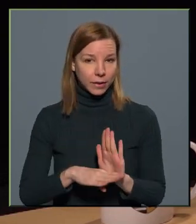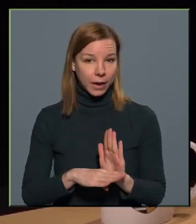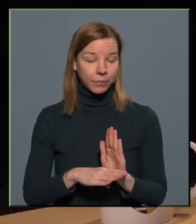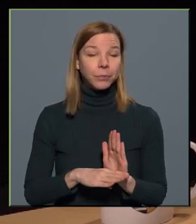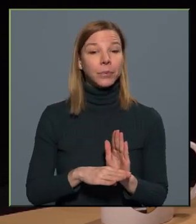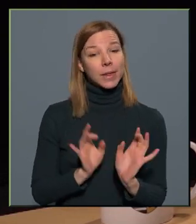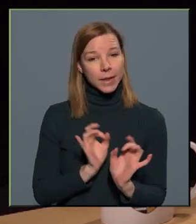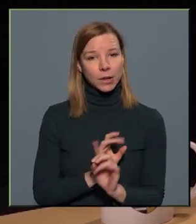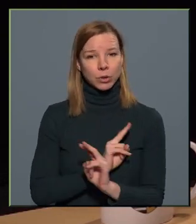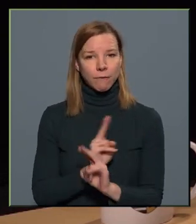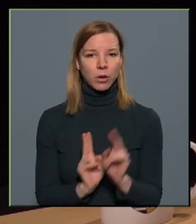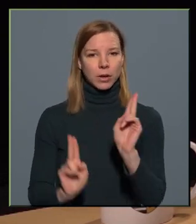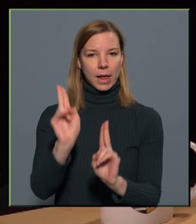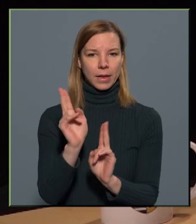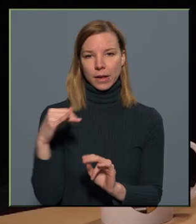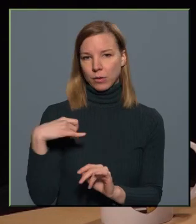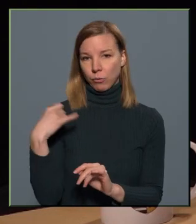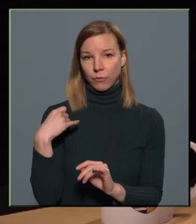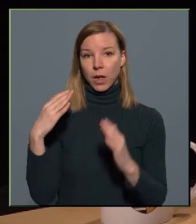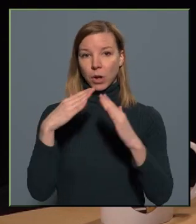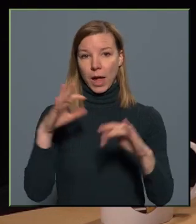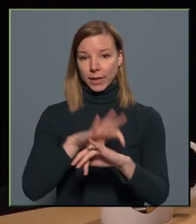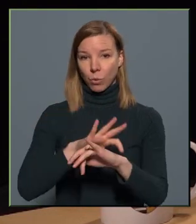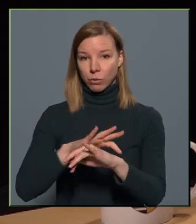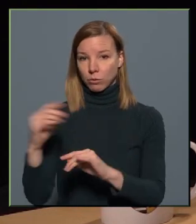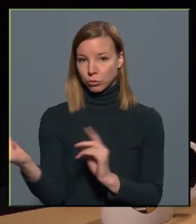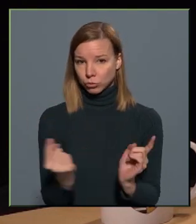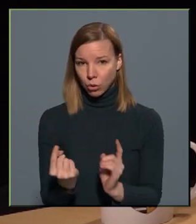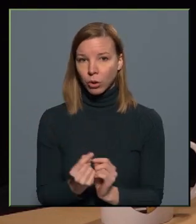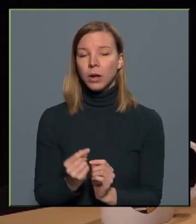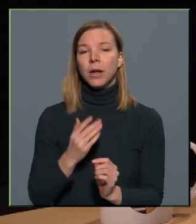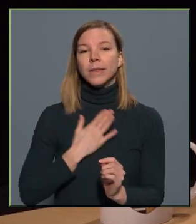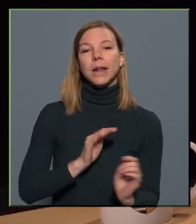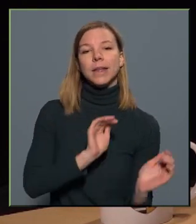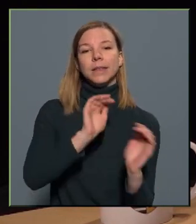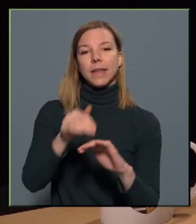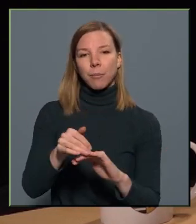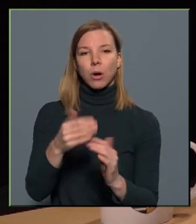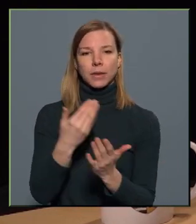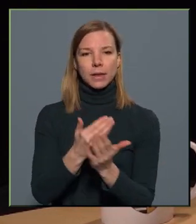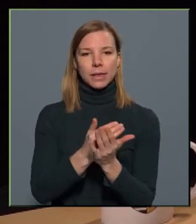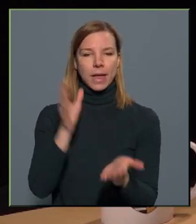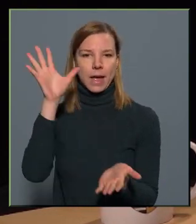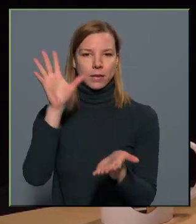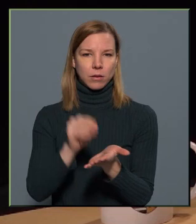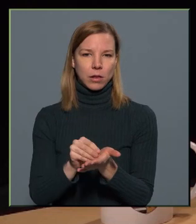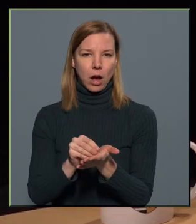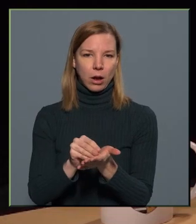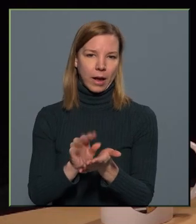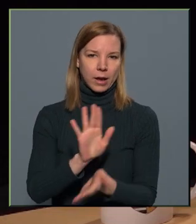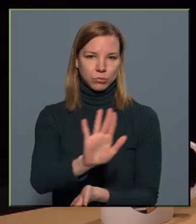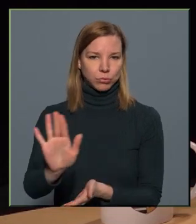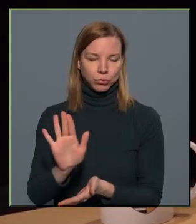fiatal háziorvosok, igyekszünk a lakhatásukat támogatni, megoldani, ez mindig vonzerőt jelent, illetve az idei